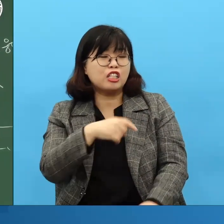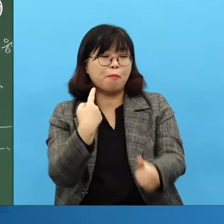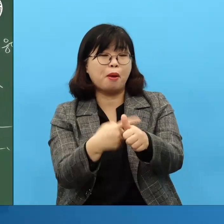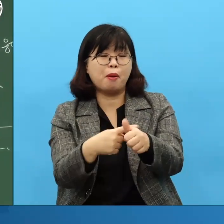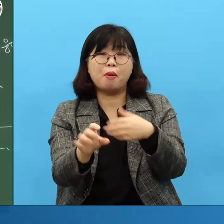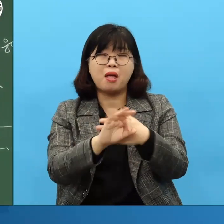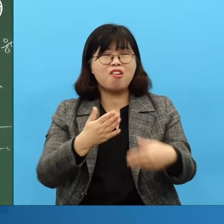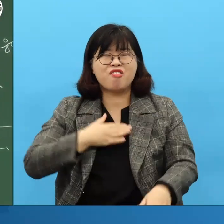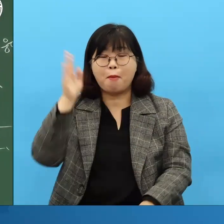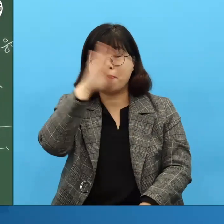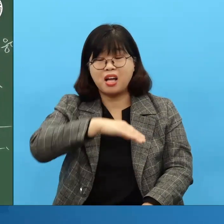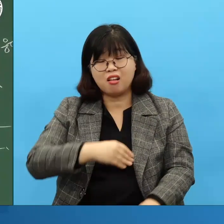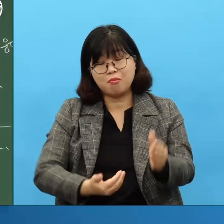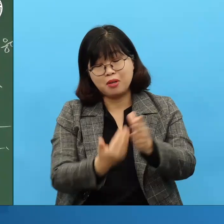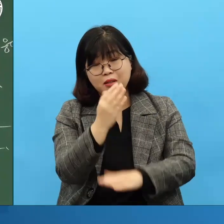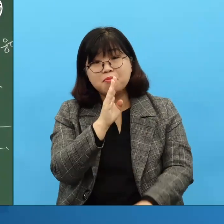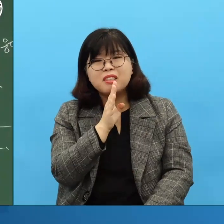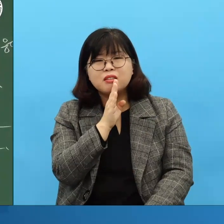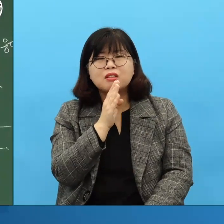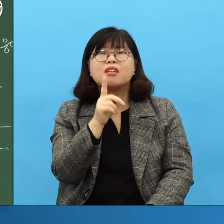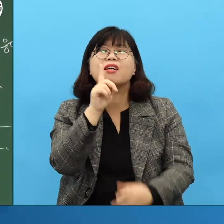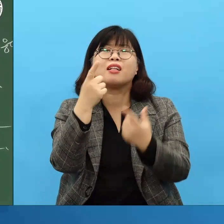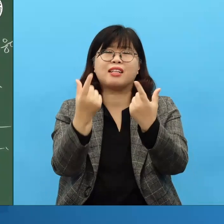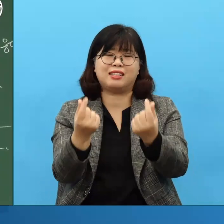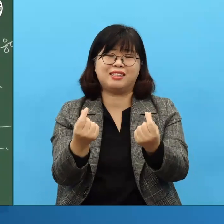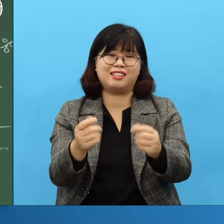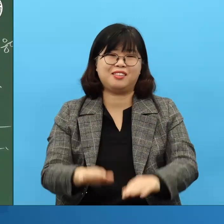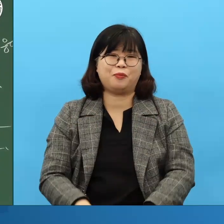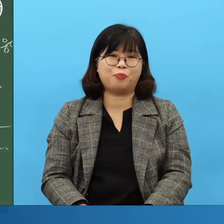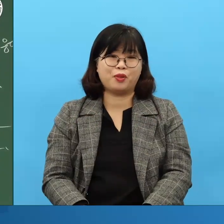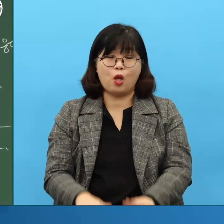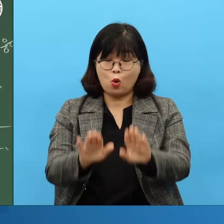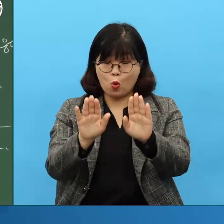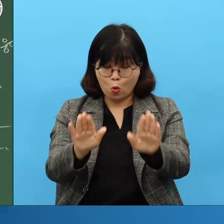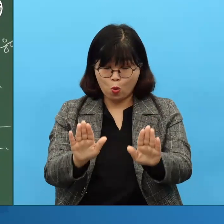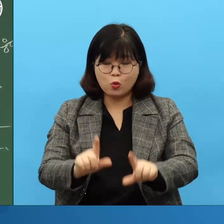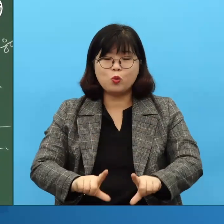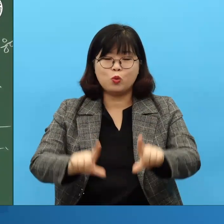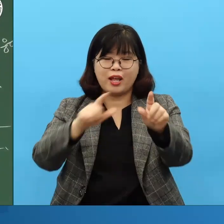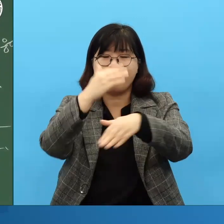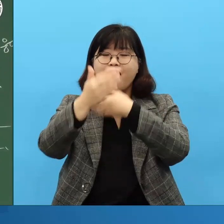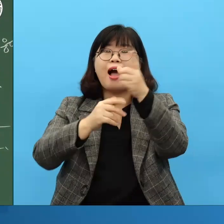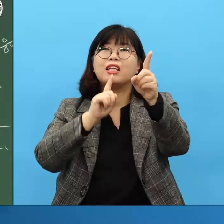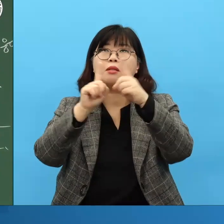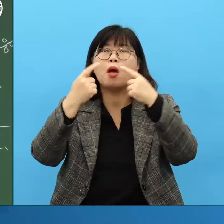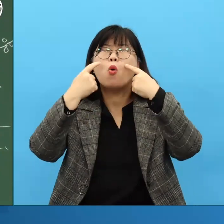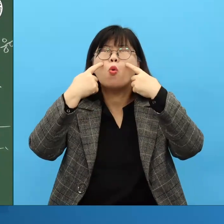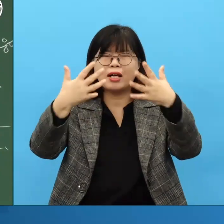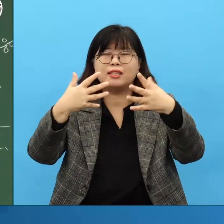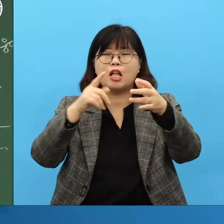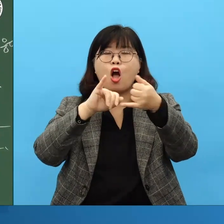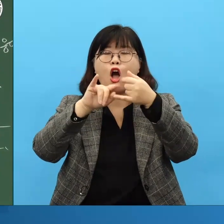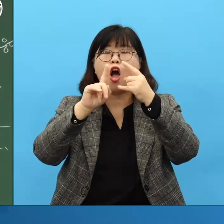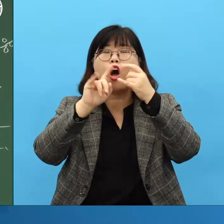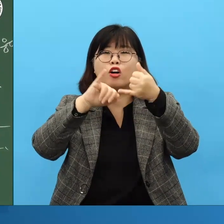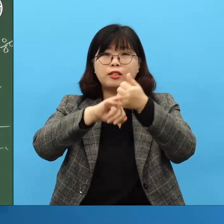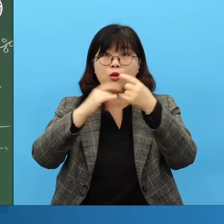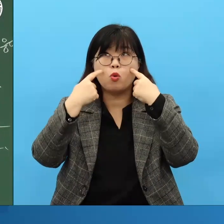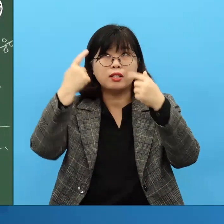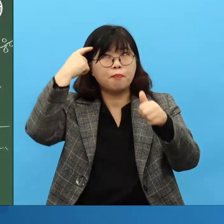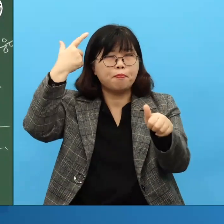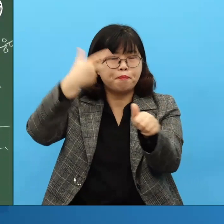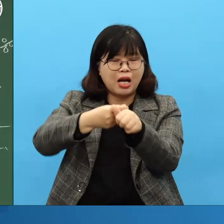한 해는 하나님의 정확한 언약이 나에게 각인되도록 그렇게